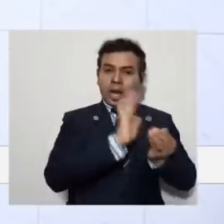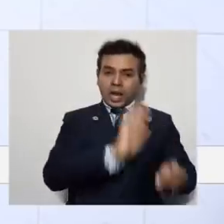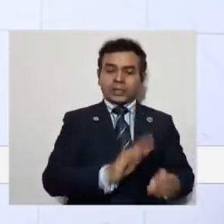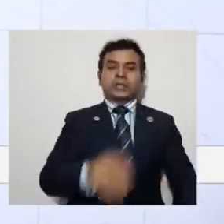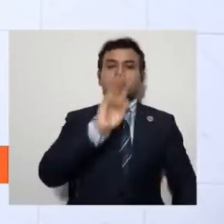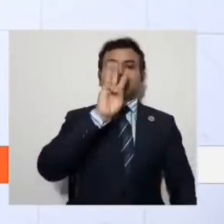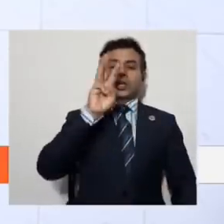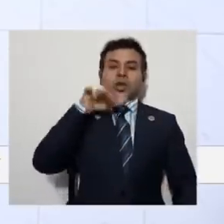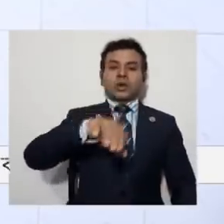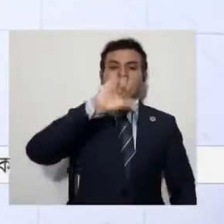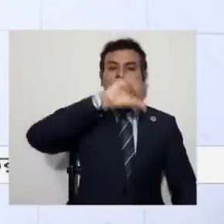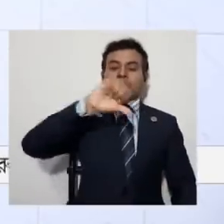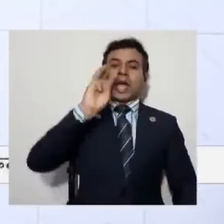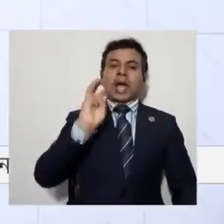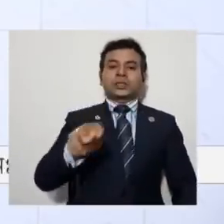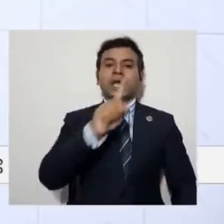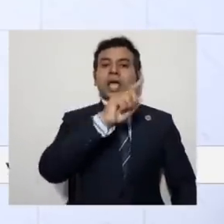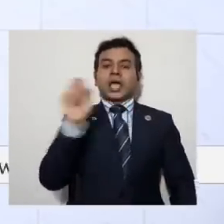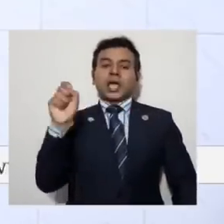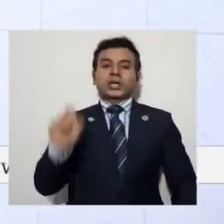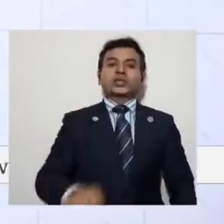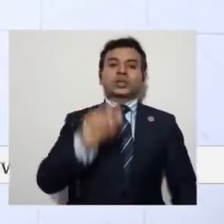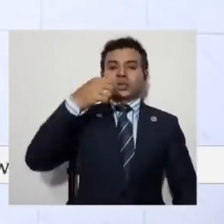14,90,193টি। বর্তমানে মজুত আছে